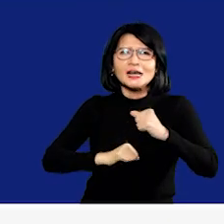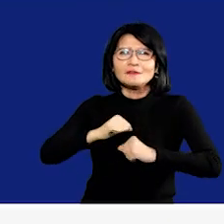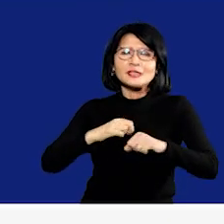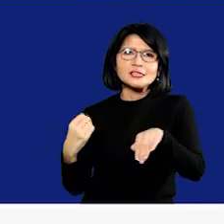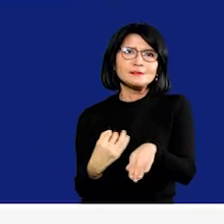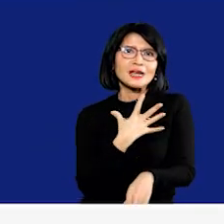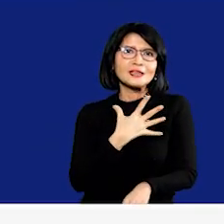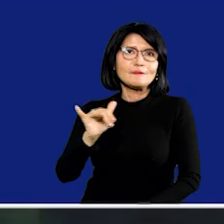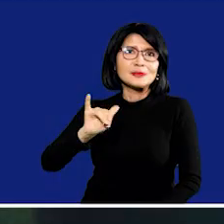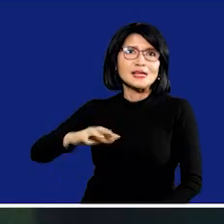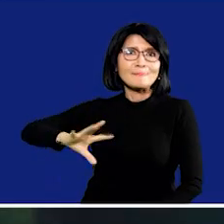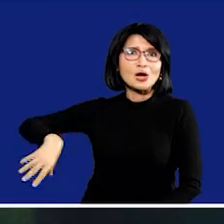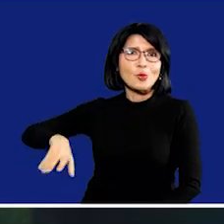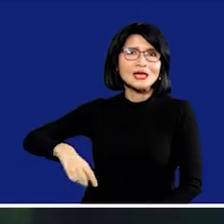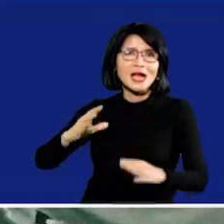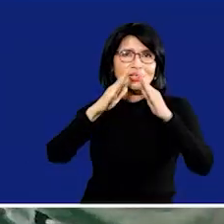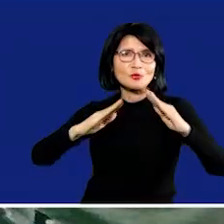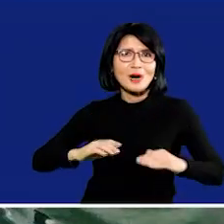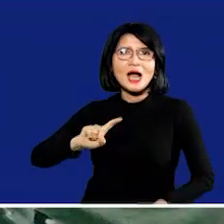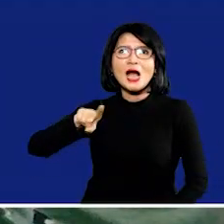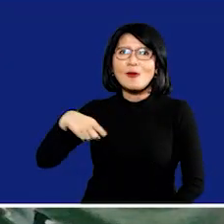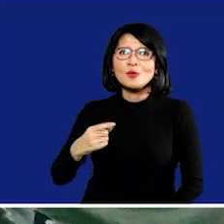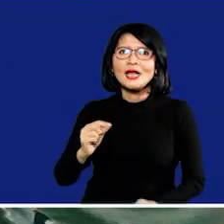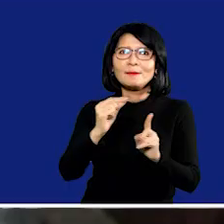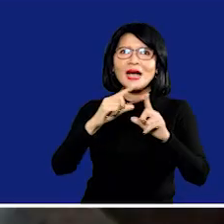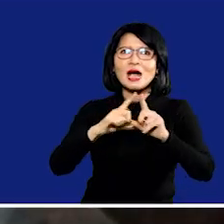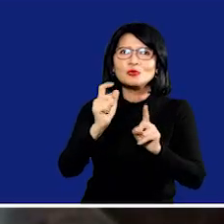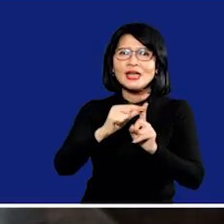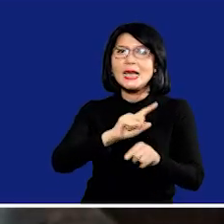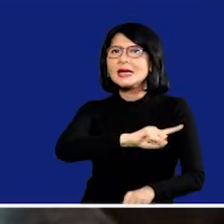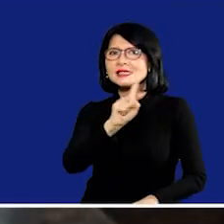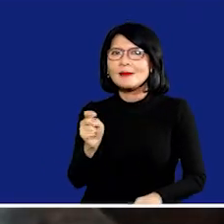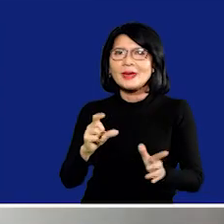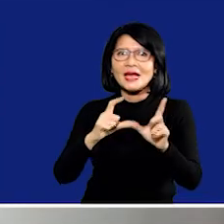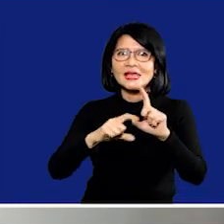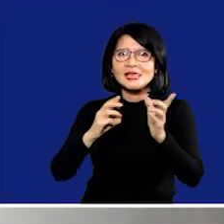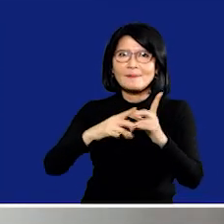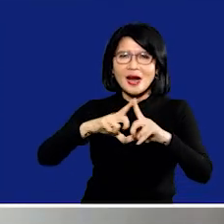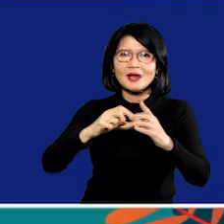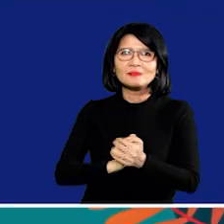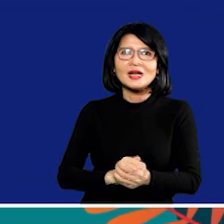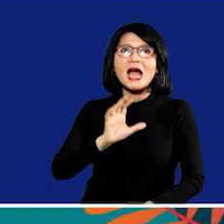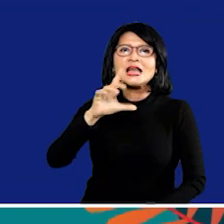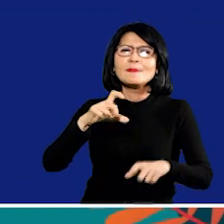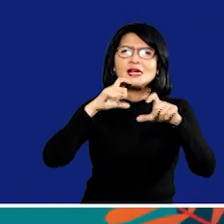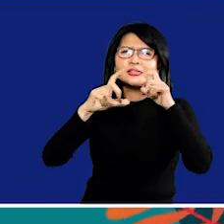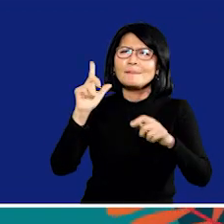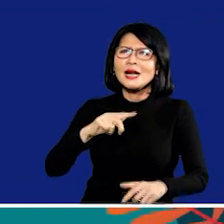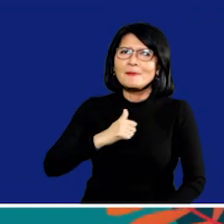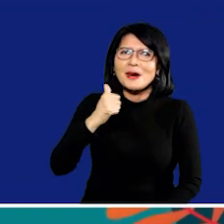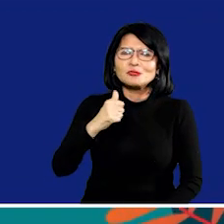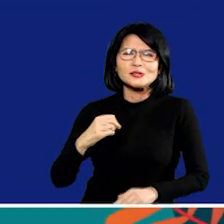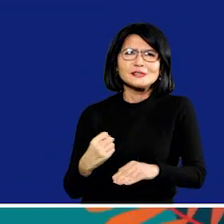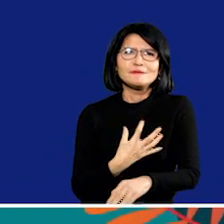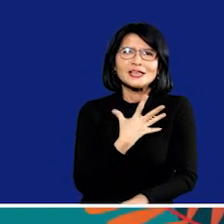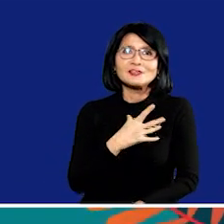aktivitas inspiratif bersama keluarga di rumah, mulai dari jenjang PAUD hingga jenjang SMA. 5 cerita paling menarik